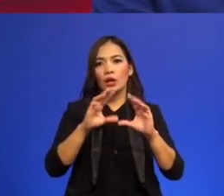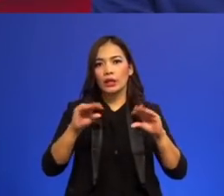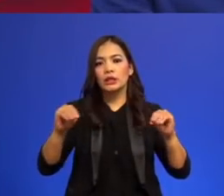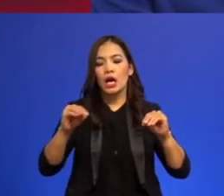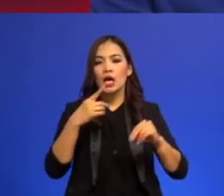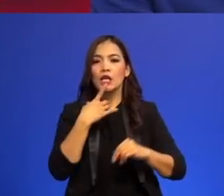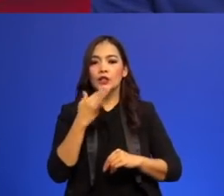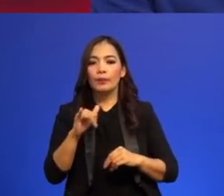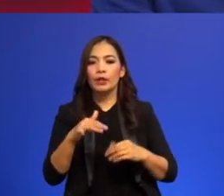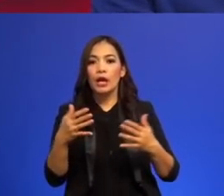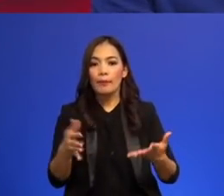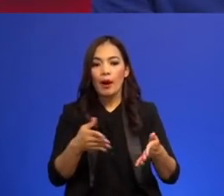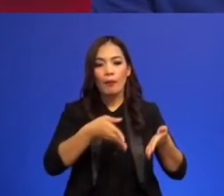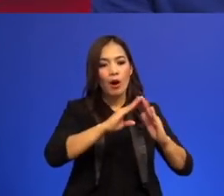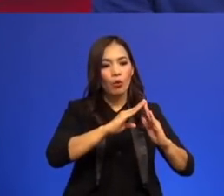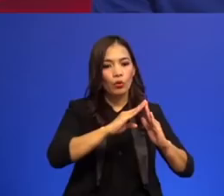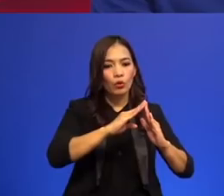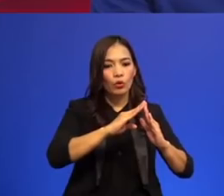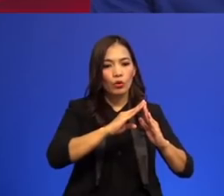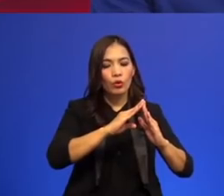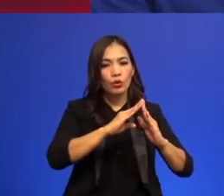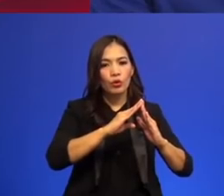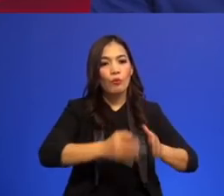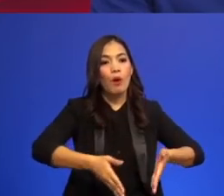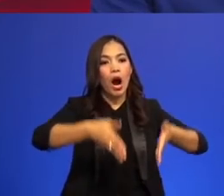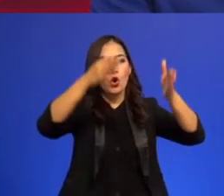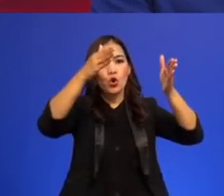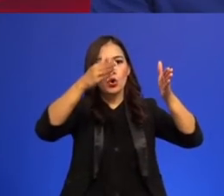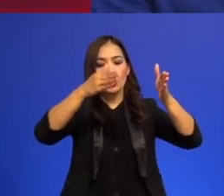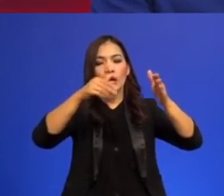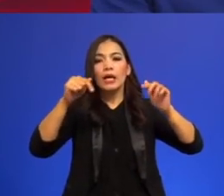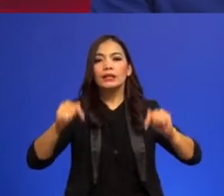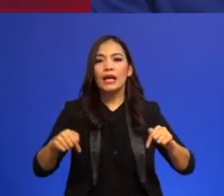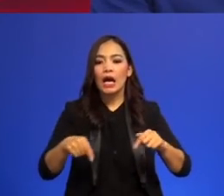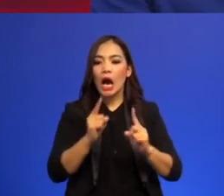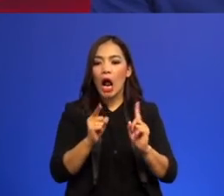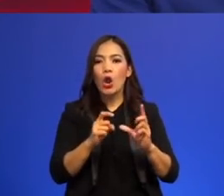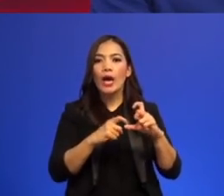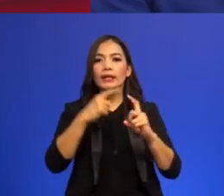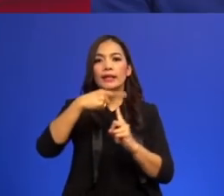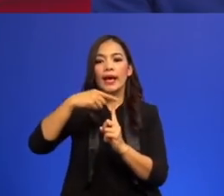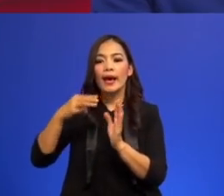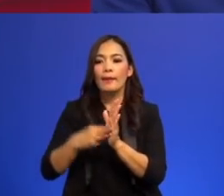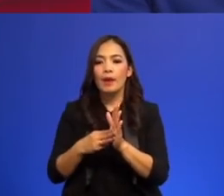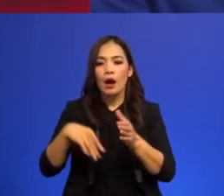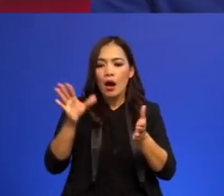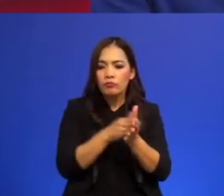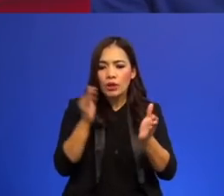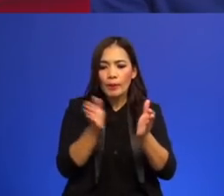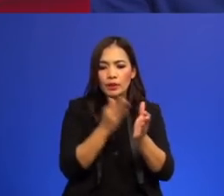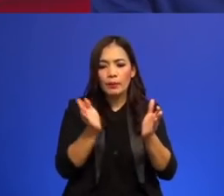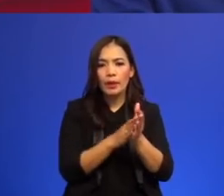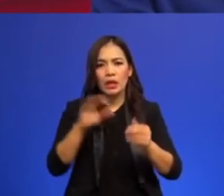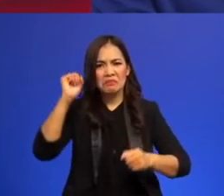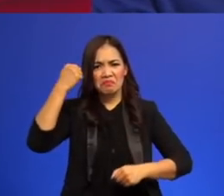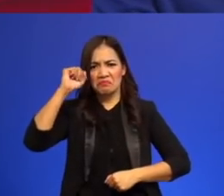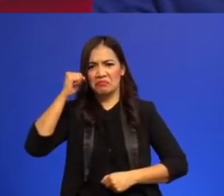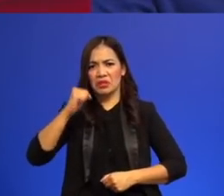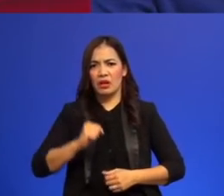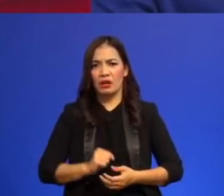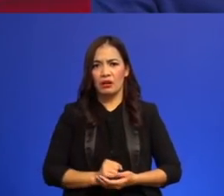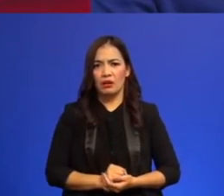entah bangun bangunan. Sekarang lo STM, ngaduk semen aja gak bisa.